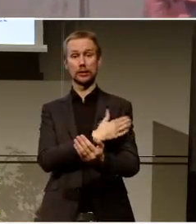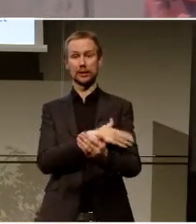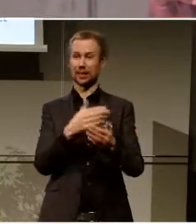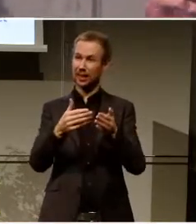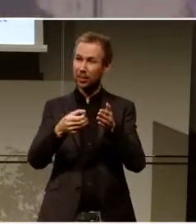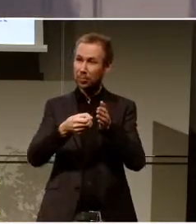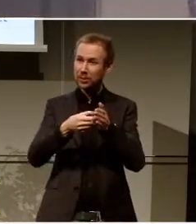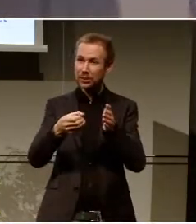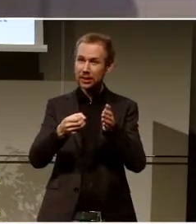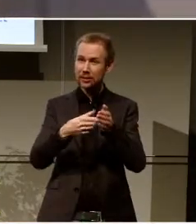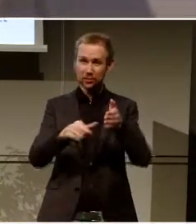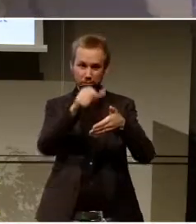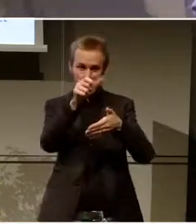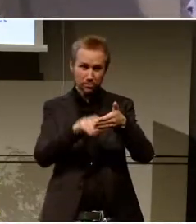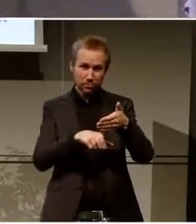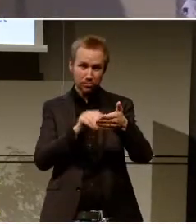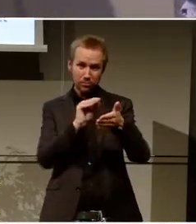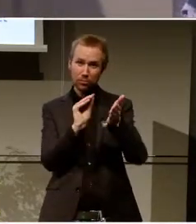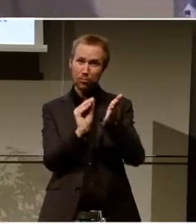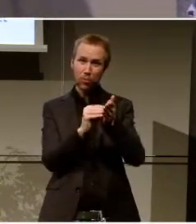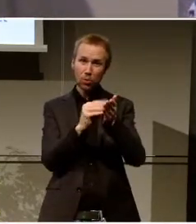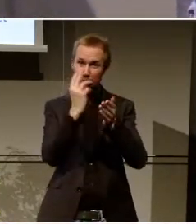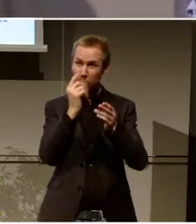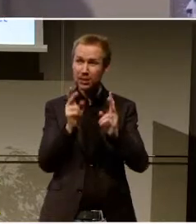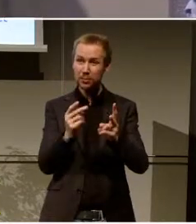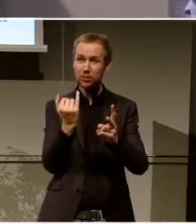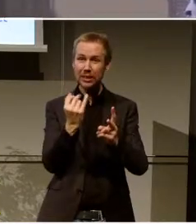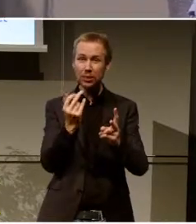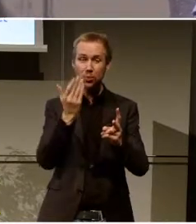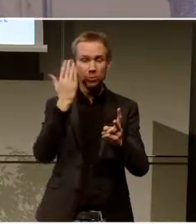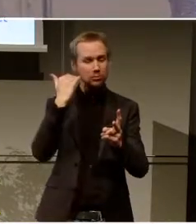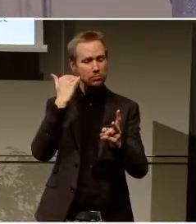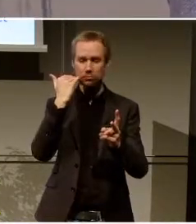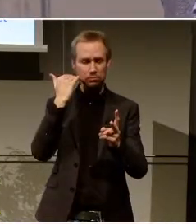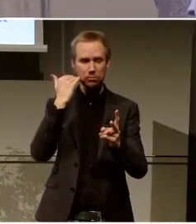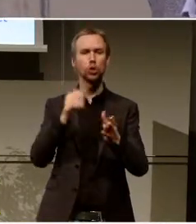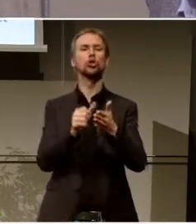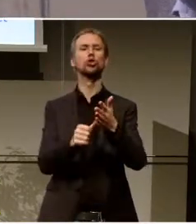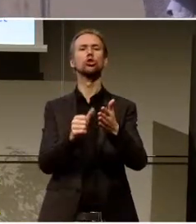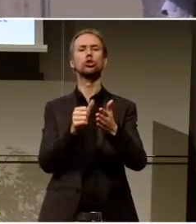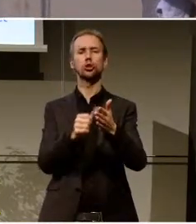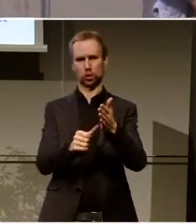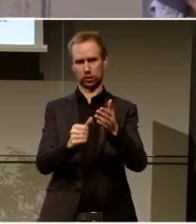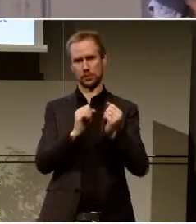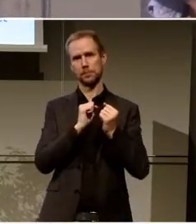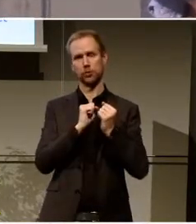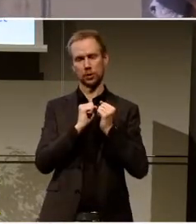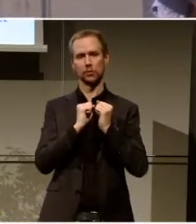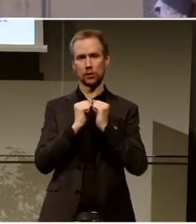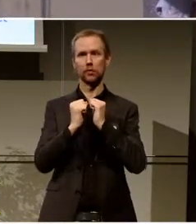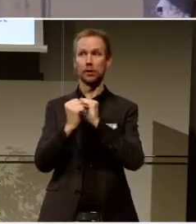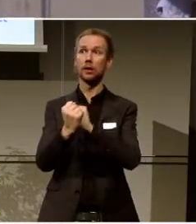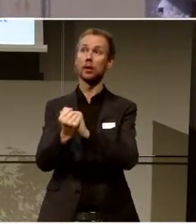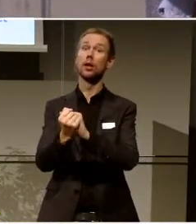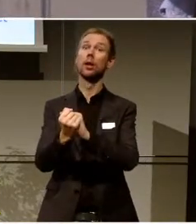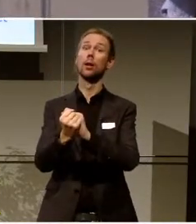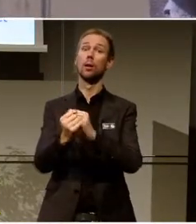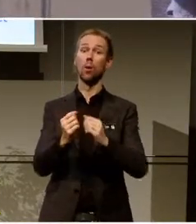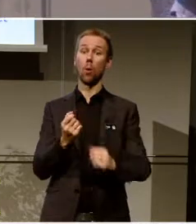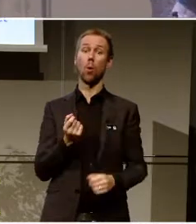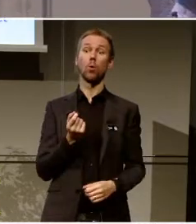som publiceras beskrivs inte som det gjorde för 10 år sedan. Så att det, yrkena kommer att förändras med just den här, och att vissa